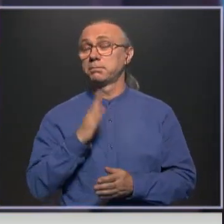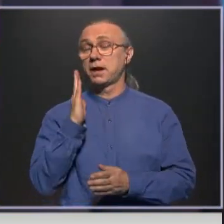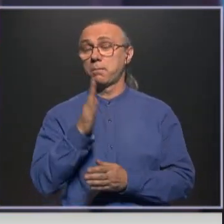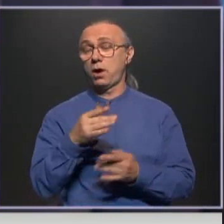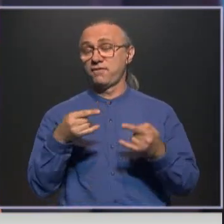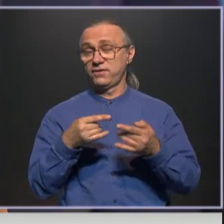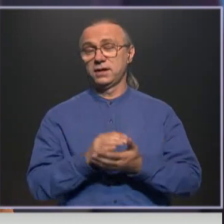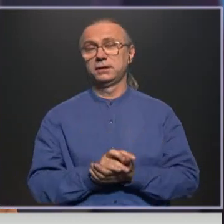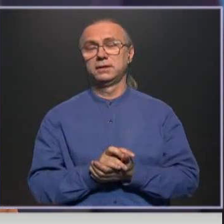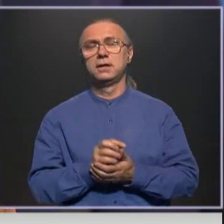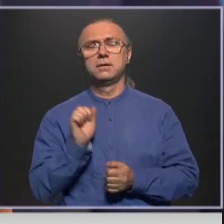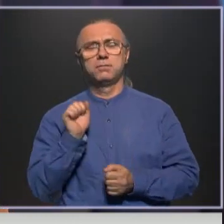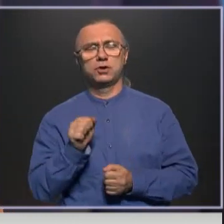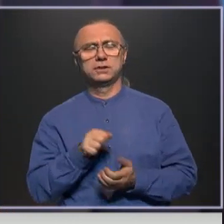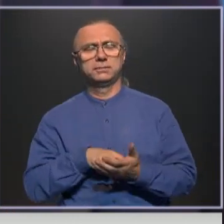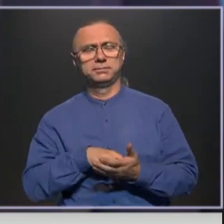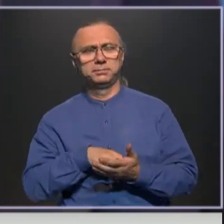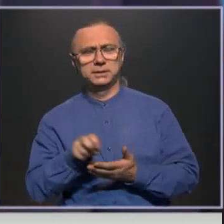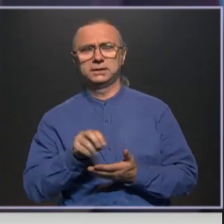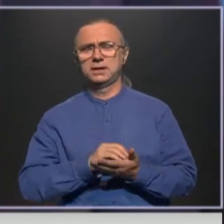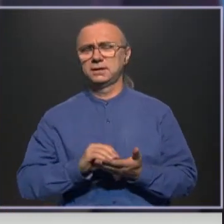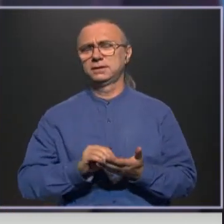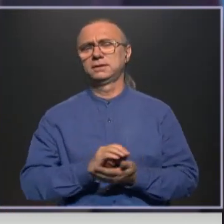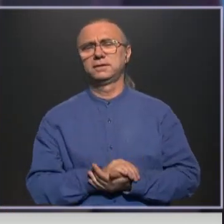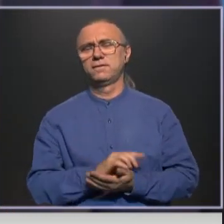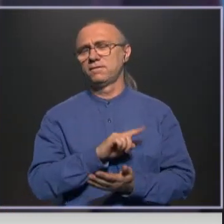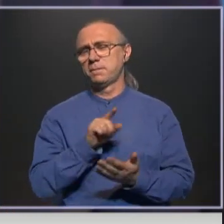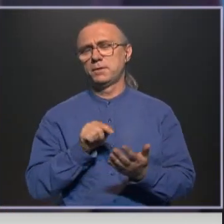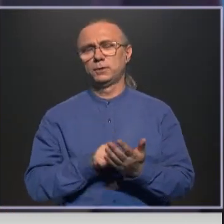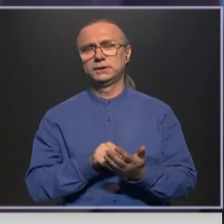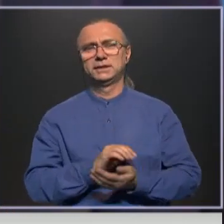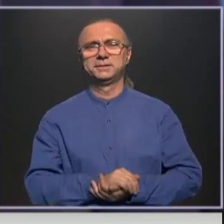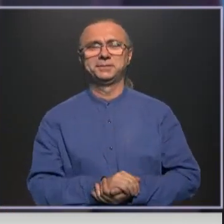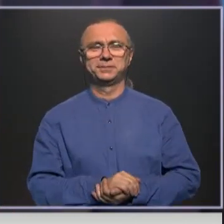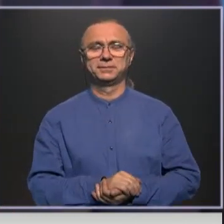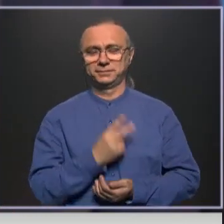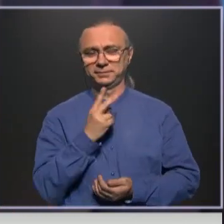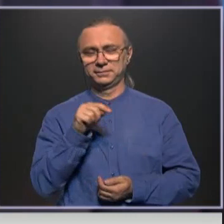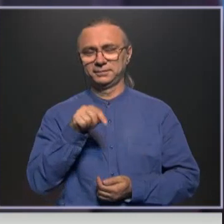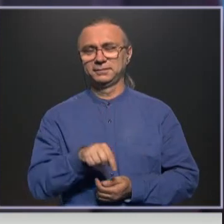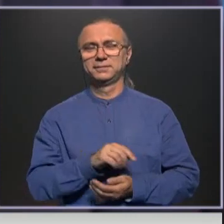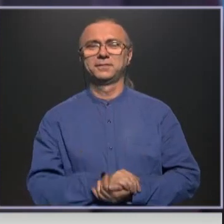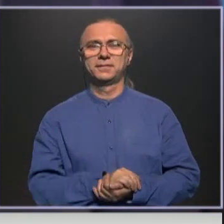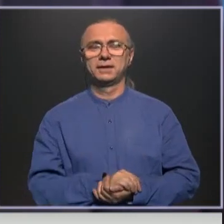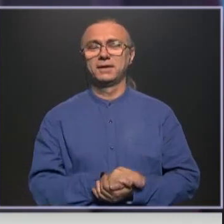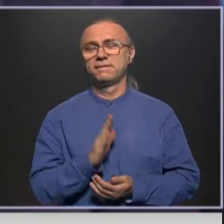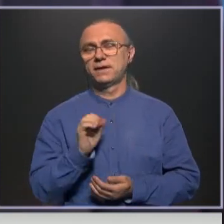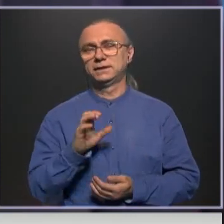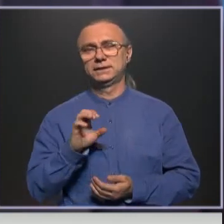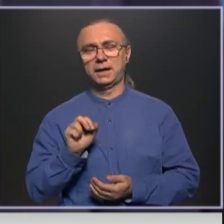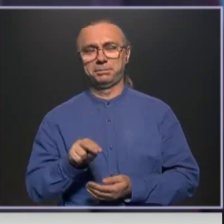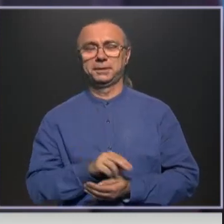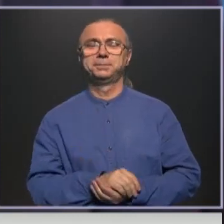по телефону, который сейчас увидите на своих экранах. Или же писать к нам вопросы. Нам вопросы в WhatsApp. Вот так это правильно